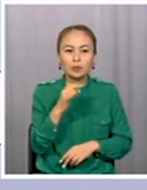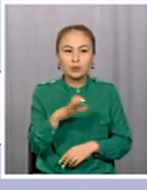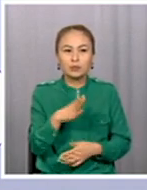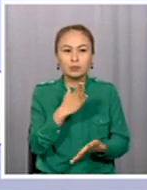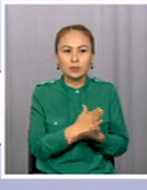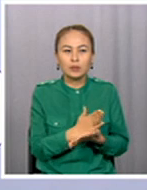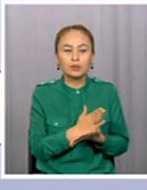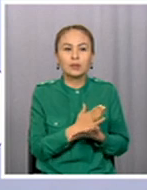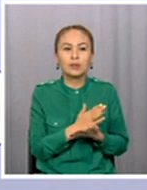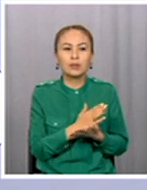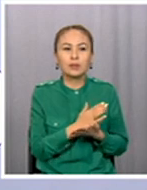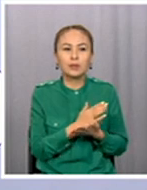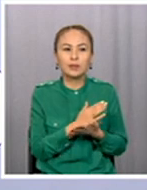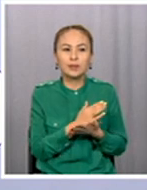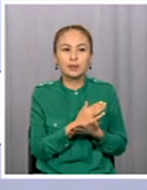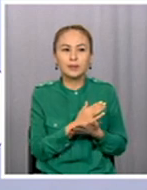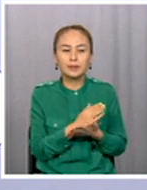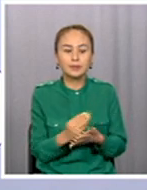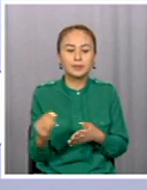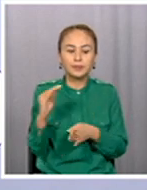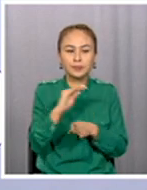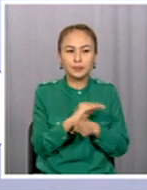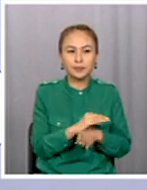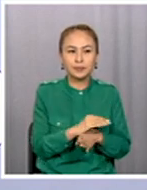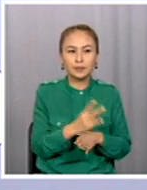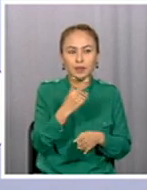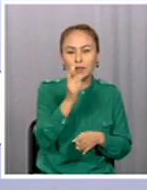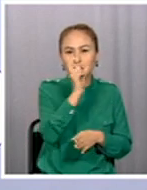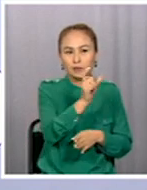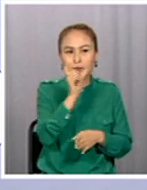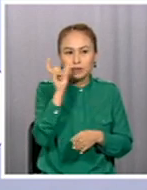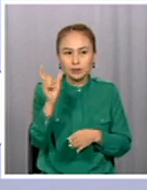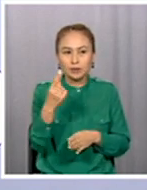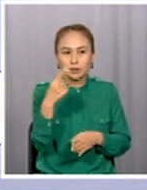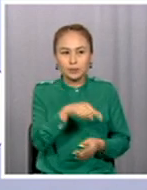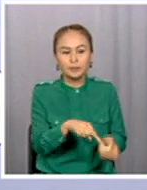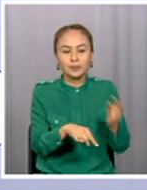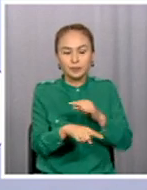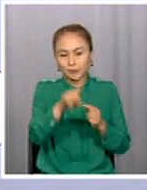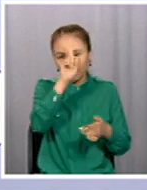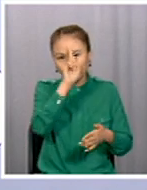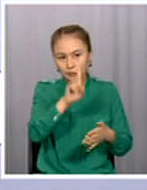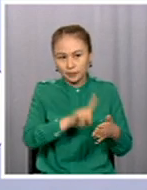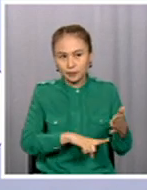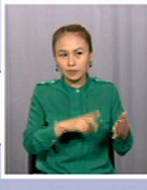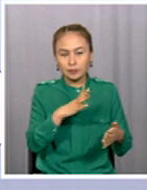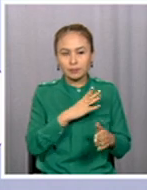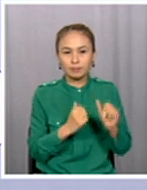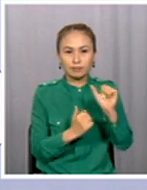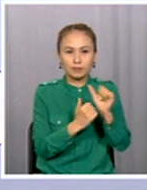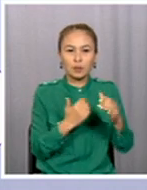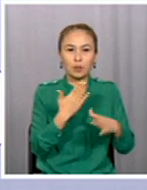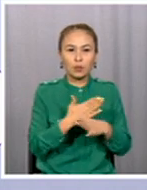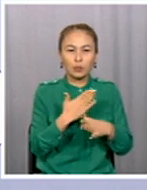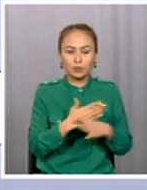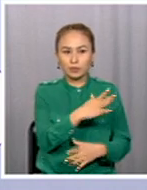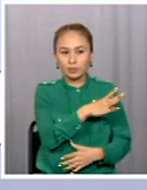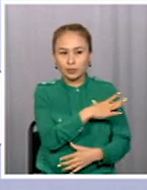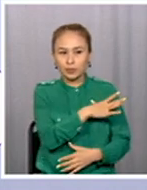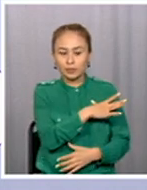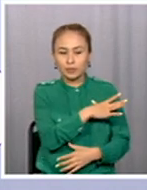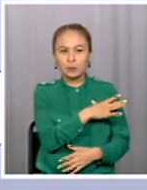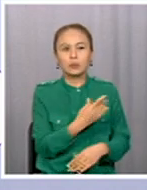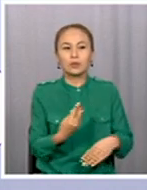басшысы. Және 2 августтың бір-бір сенімді цезарлары бар, көмекшілері бар.